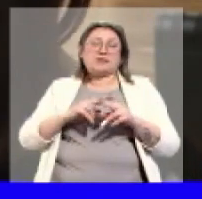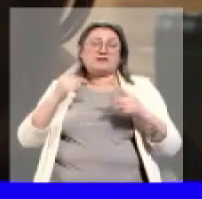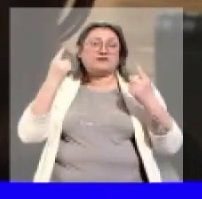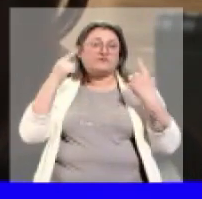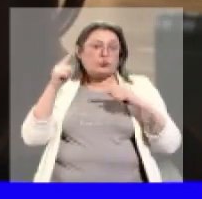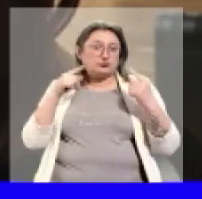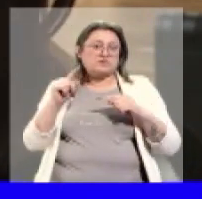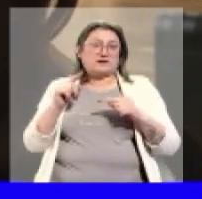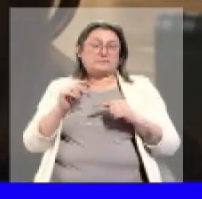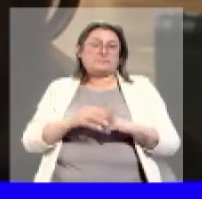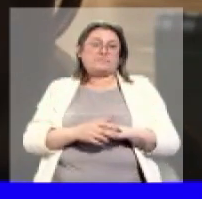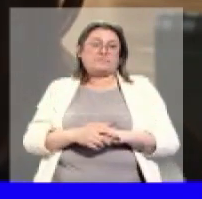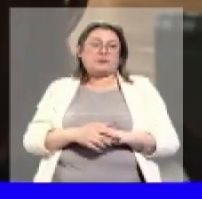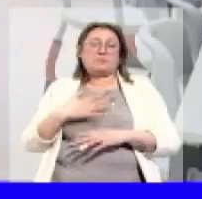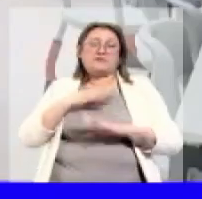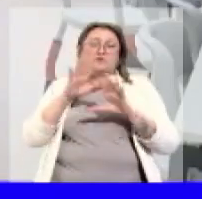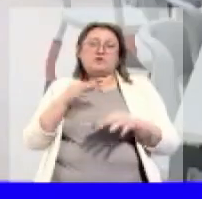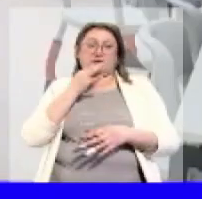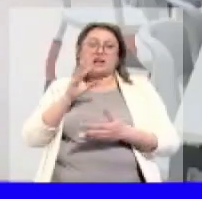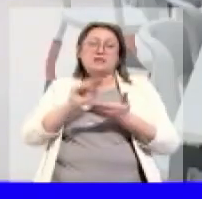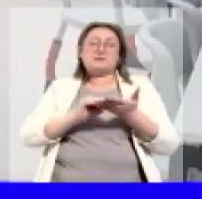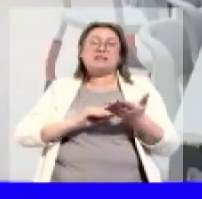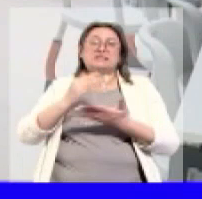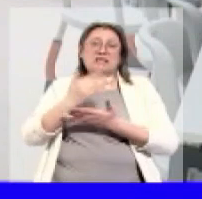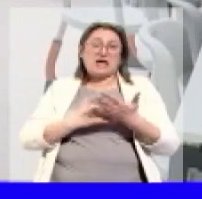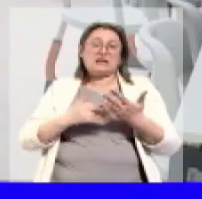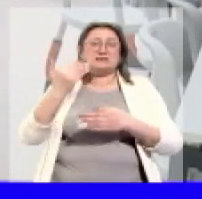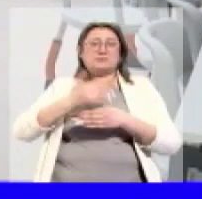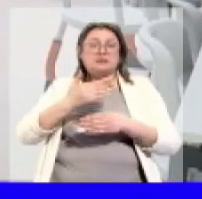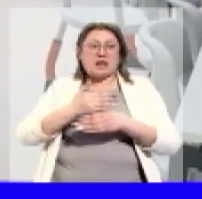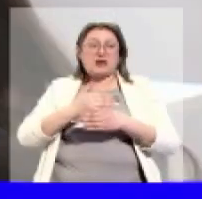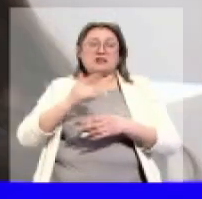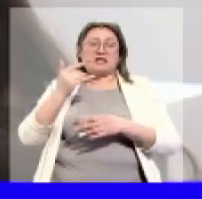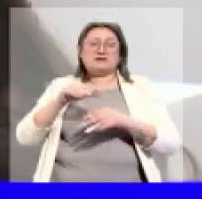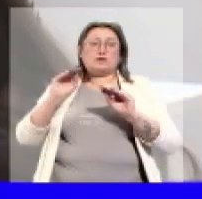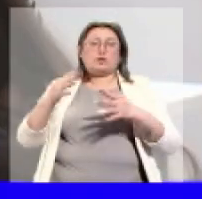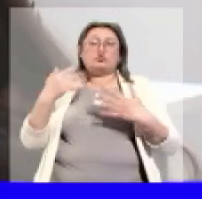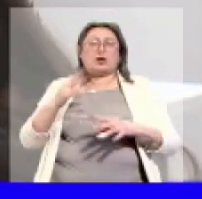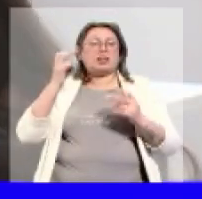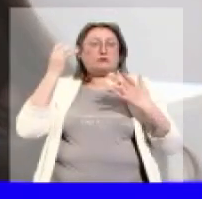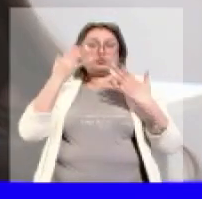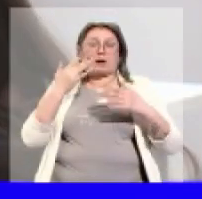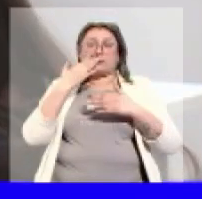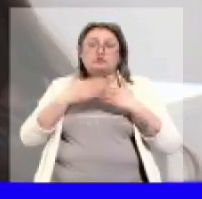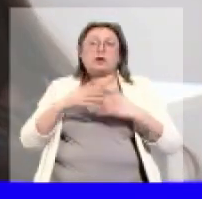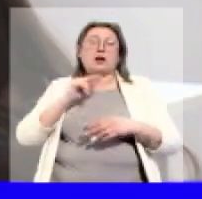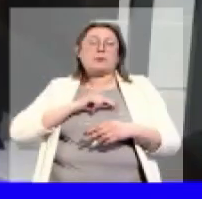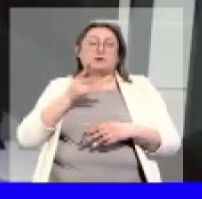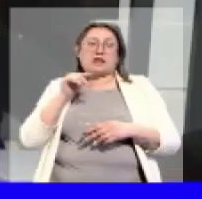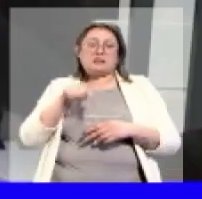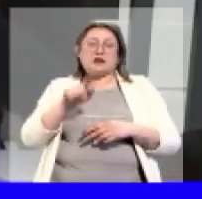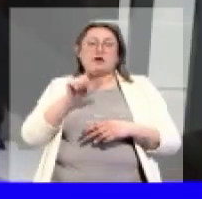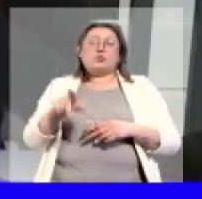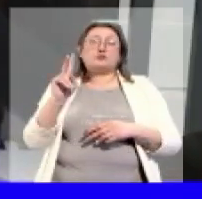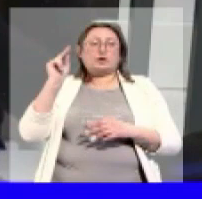дело, и мне все нравится. Написать сценарий и поставить спектакль на сцене уже не мечта, почти работа для тех,